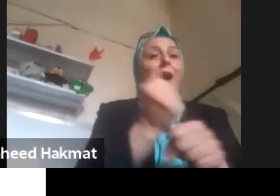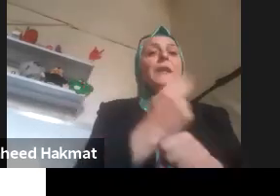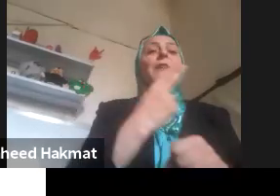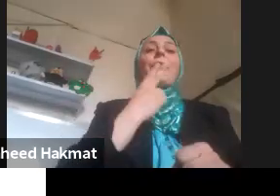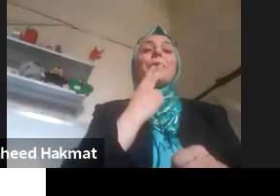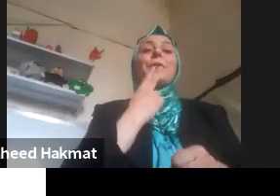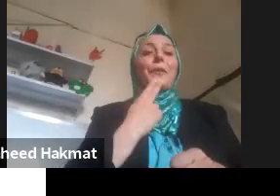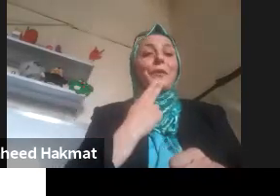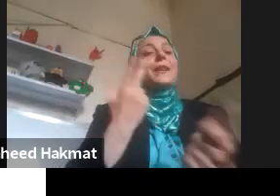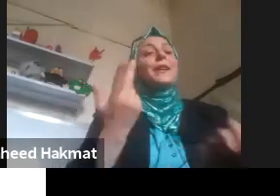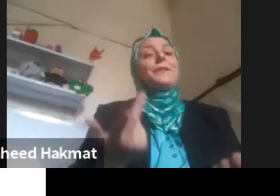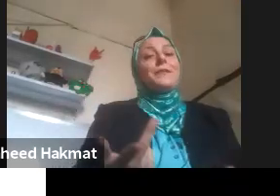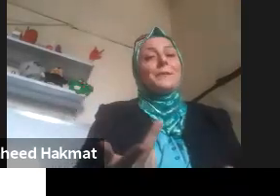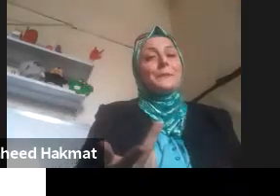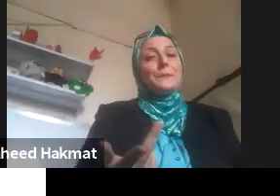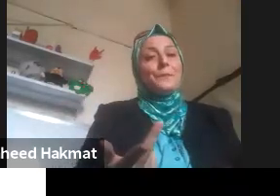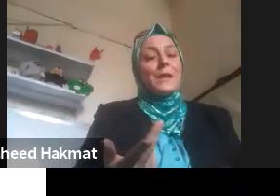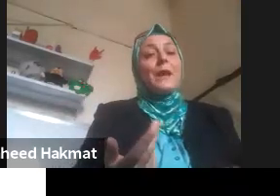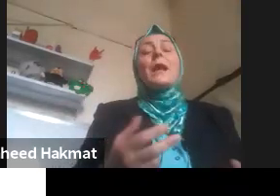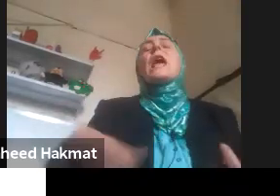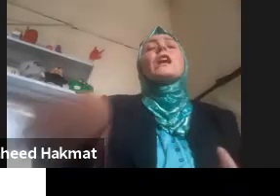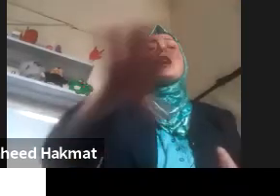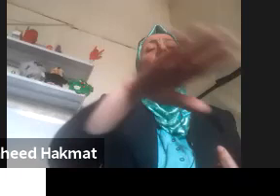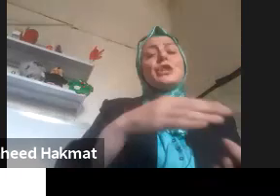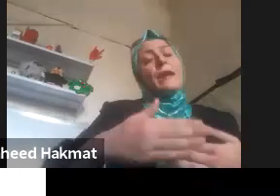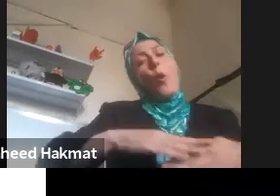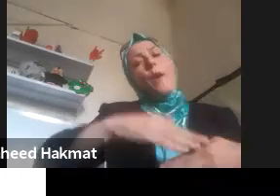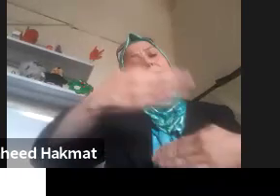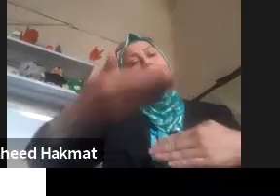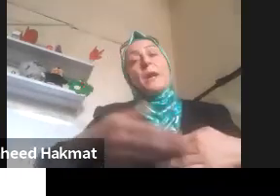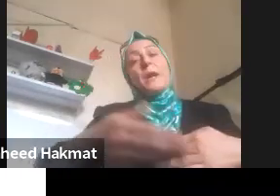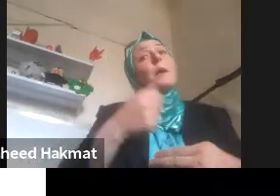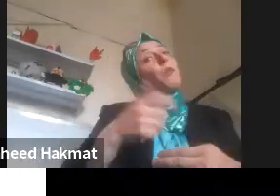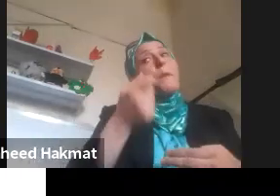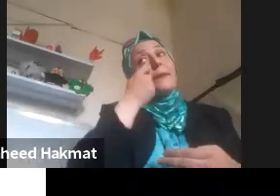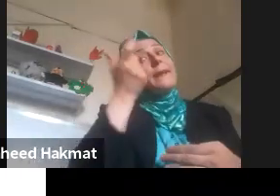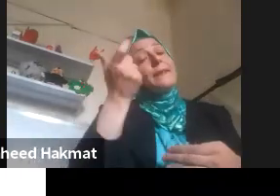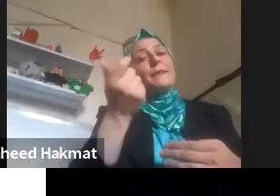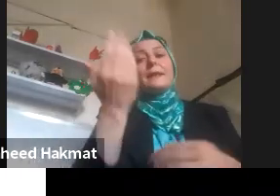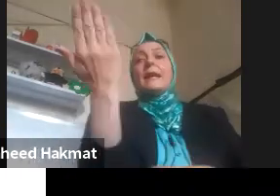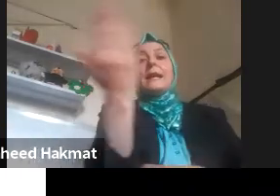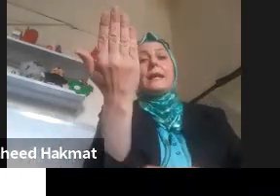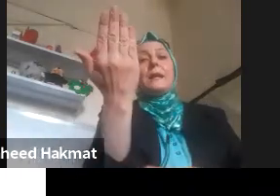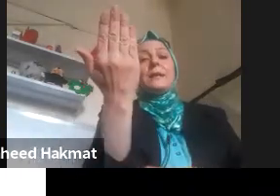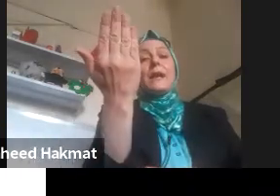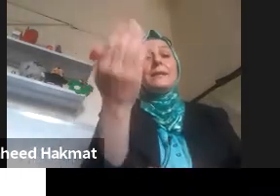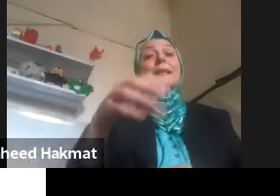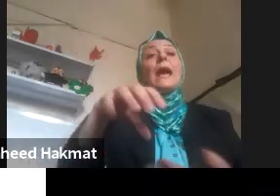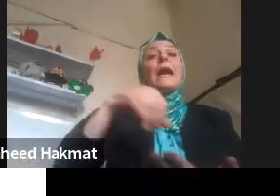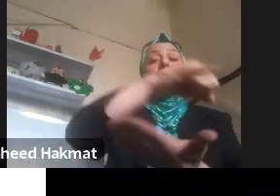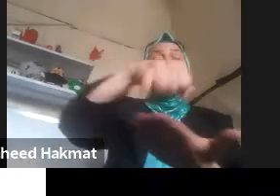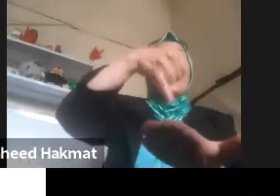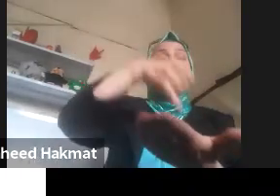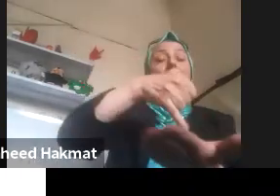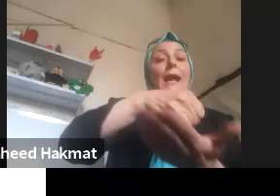للمرافق. كثير مهم نلتفت للمدارس اللي تم استخدامها كمراكز عزل أو علاج، هي رح تحتاج